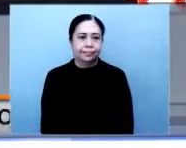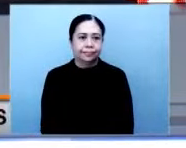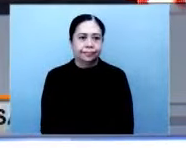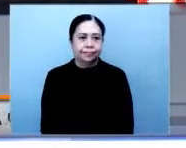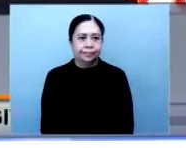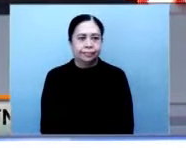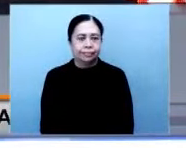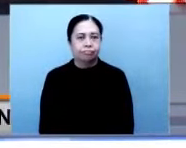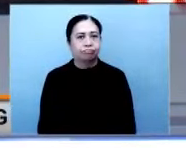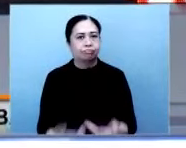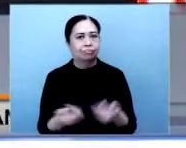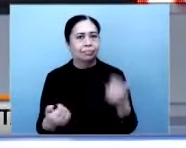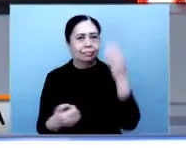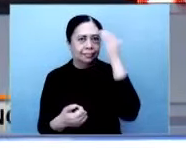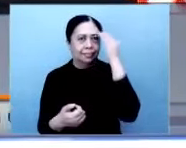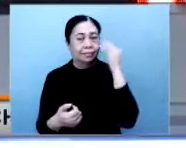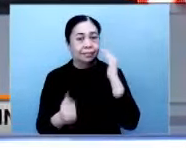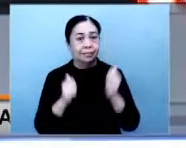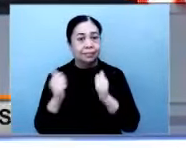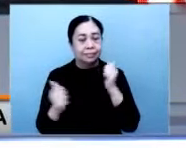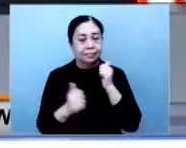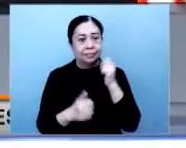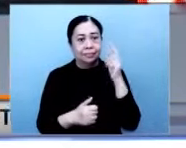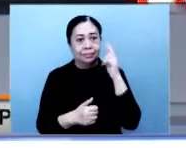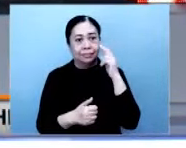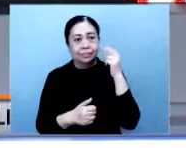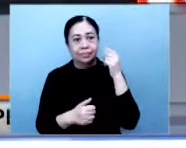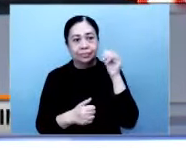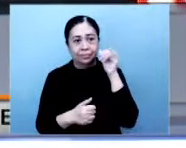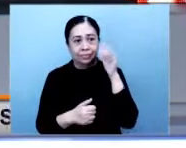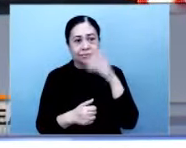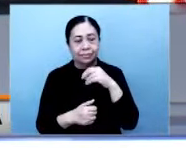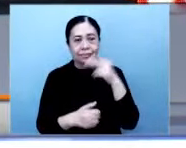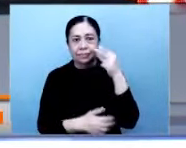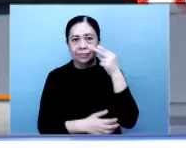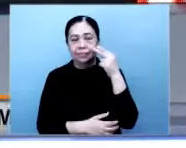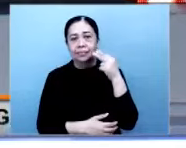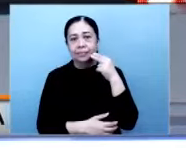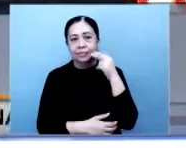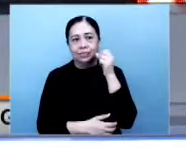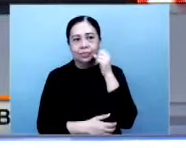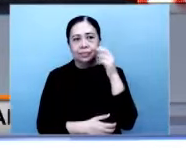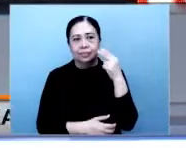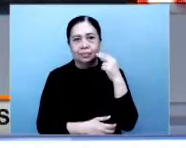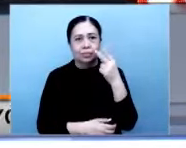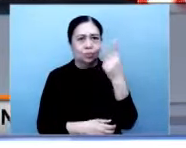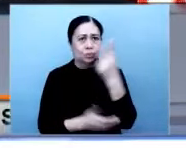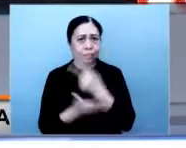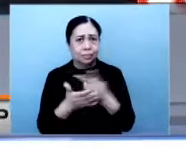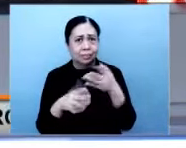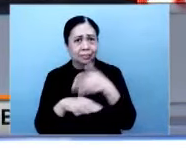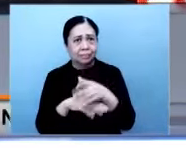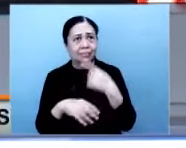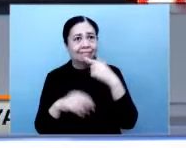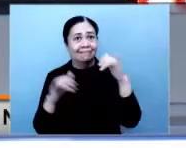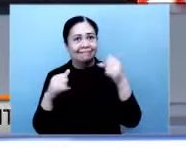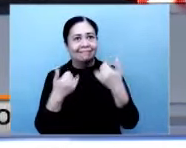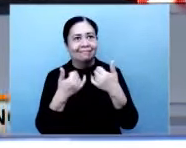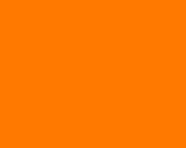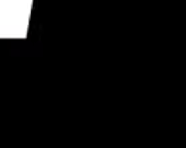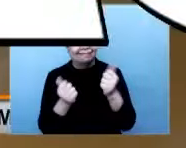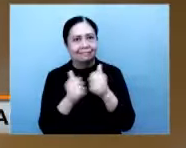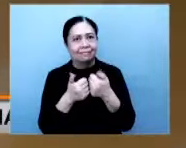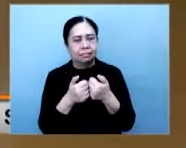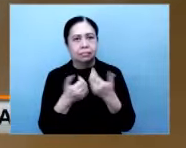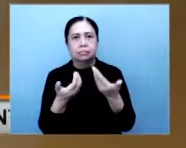Hiwalay na ang Korean stars na si Ryu Jun-yeol at Han So-hee 2 linggo matapos nilang kumpirmahin ang kanilang relasyon.